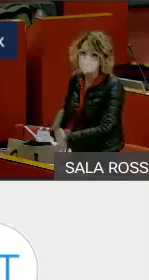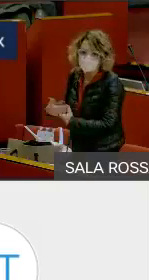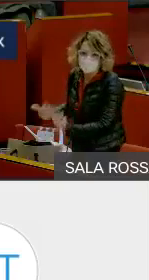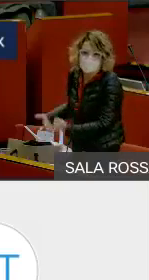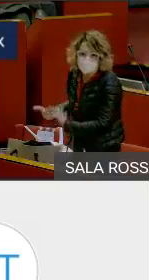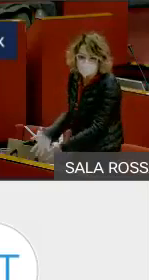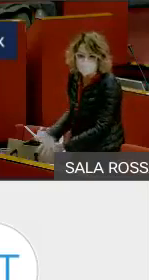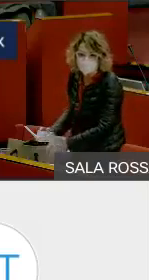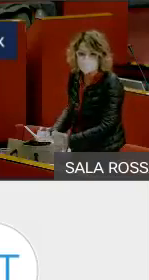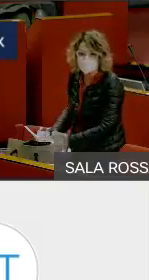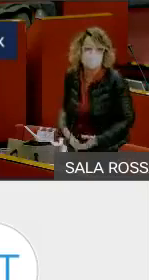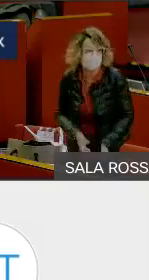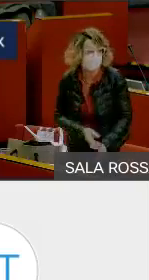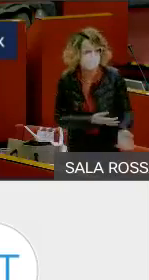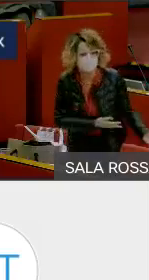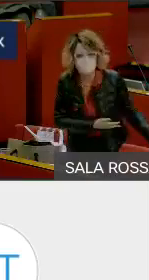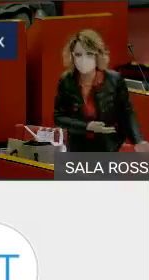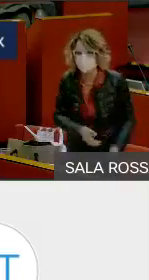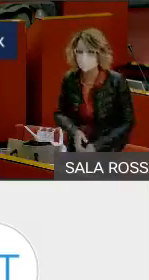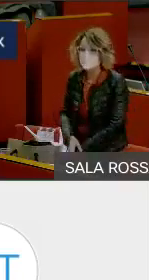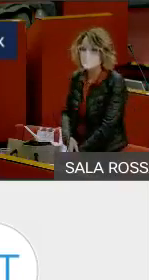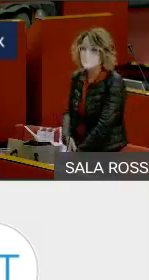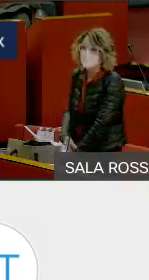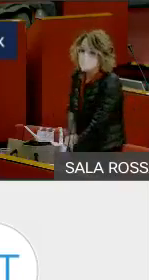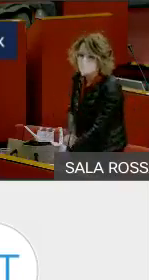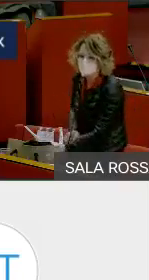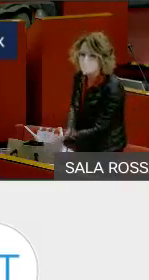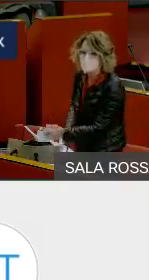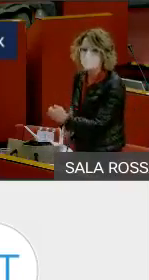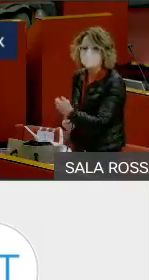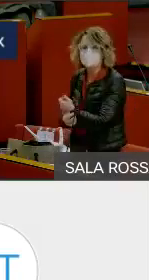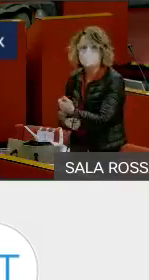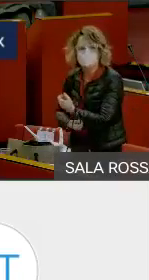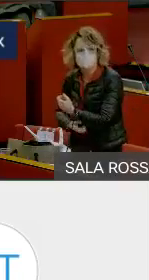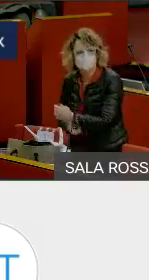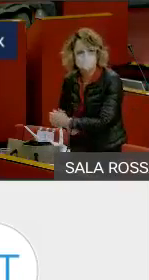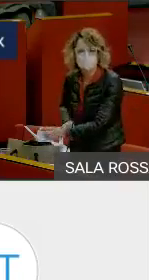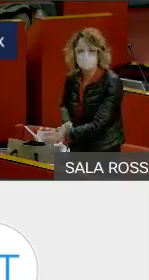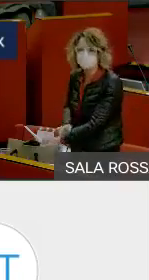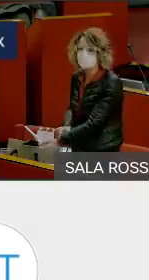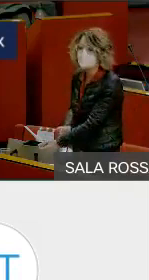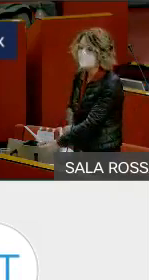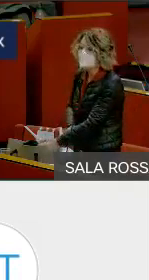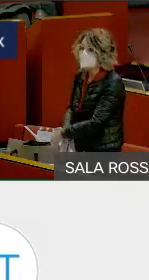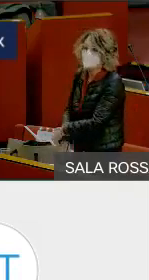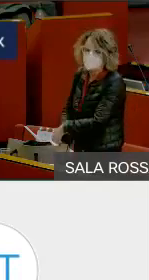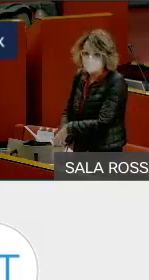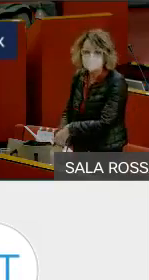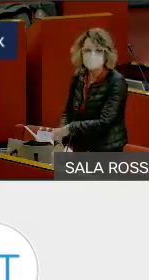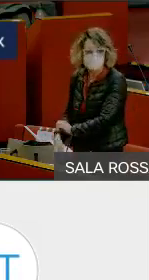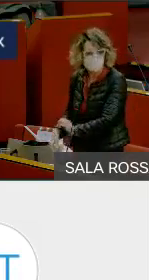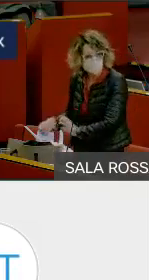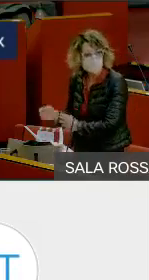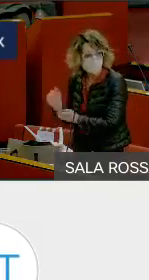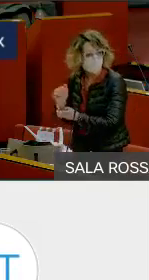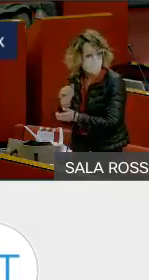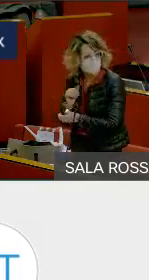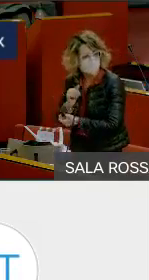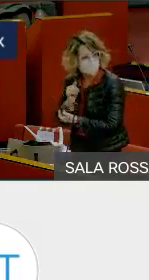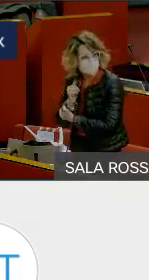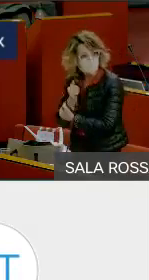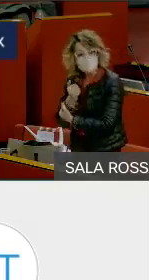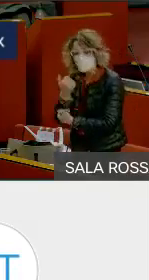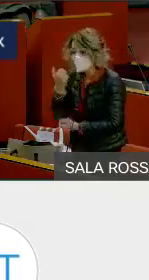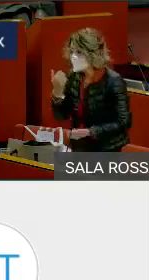cittadini avrebbero voluto dire di più ma non potevano venire non potevano manifestare non potevano opporsi e quindi questo sicuramente via un po